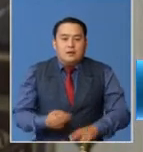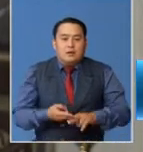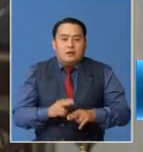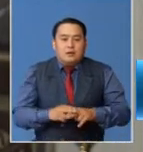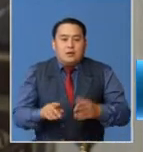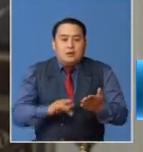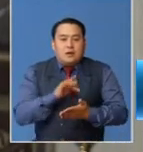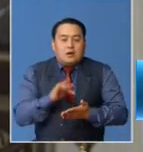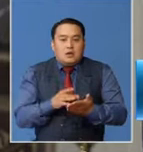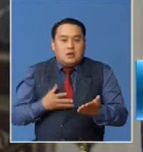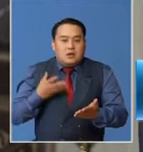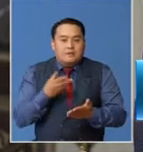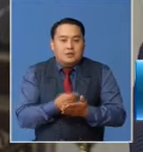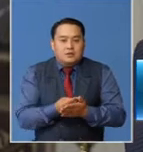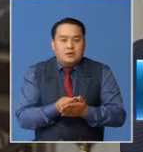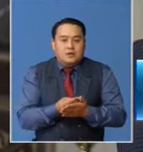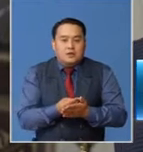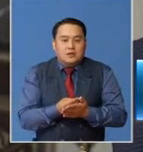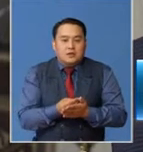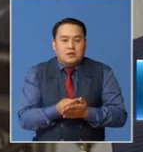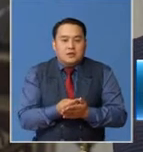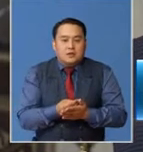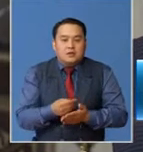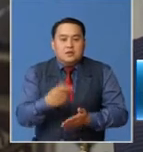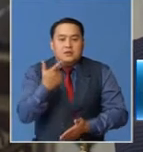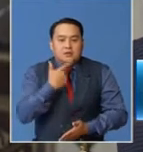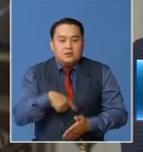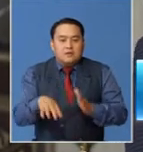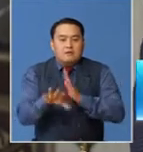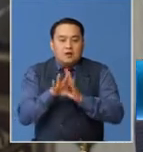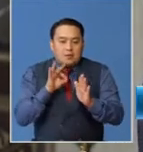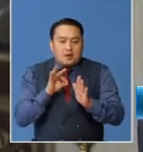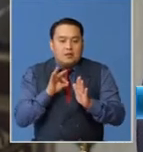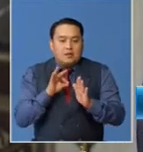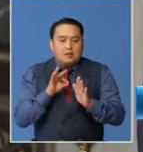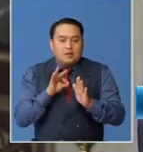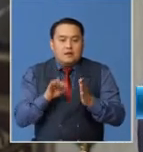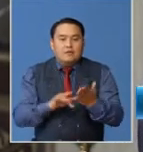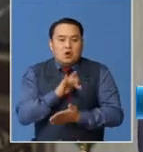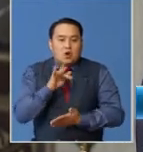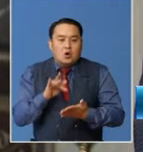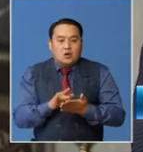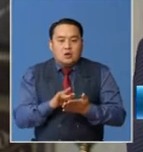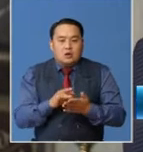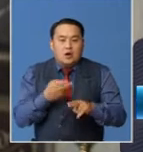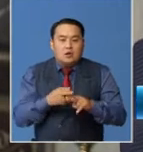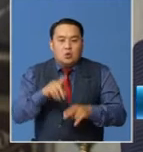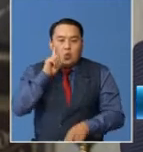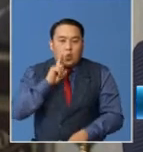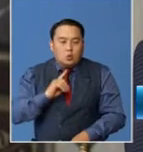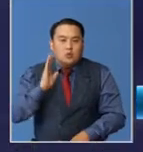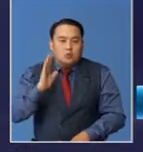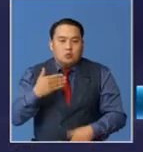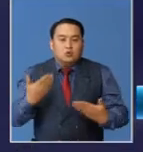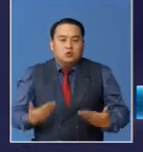конкурируют за инвесторов. То есть инвесторы сами выбирают уже не страну, они выбирают город. То есть там, где им комфортно будет жить